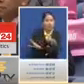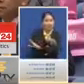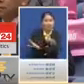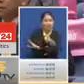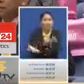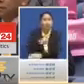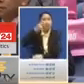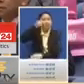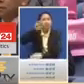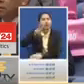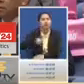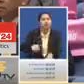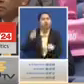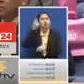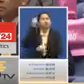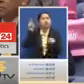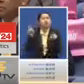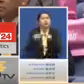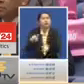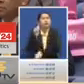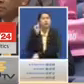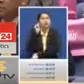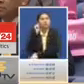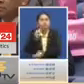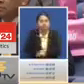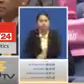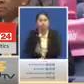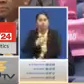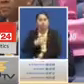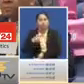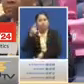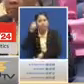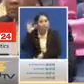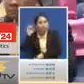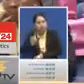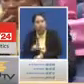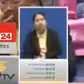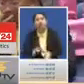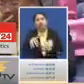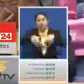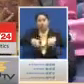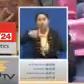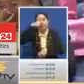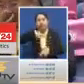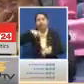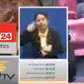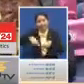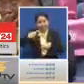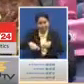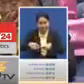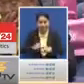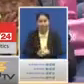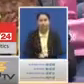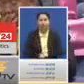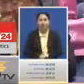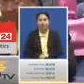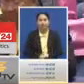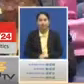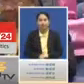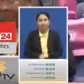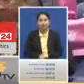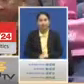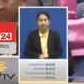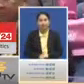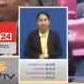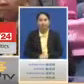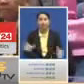มา2วันยังเป็นชุดความคิดเดิมผมจึงเชื่อว่าคนไข้คนนี้จะลำบากด้านแรกครับอาการแรก